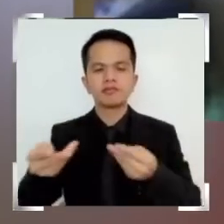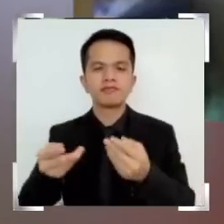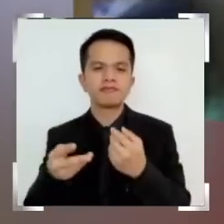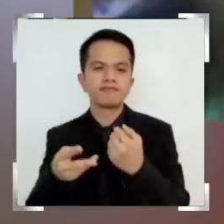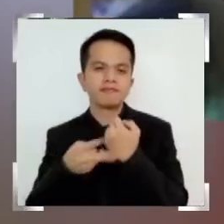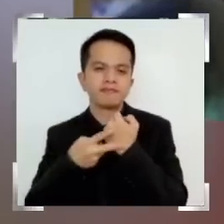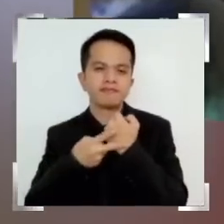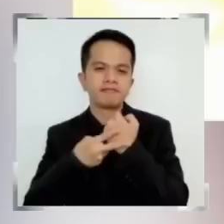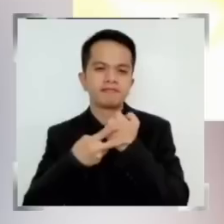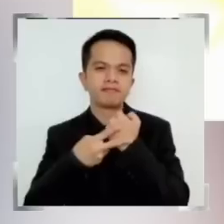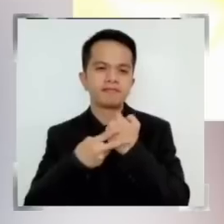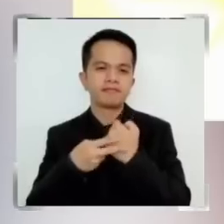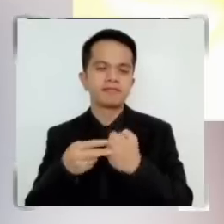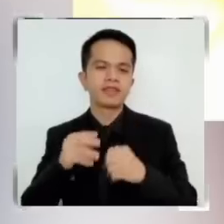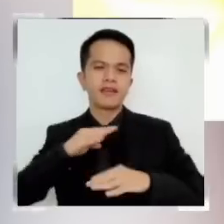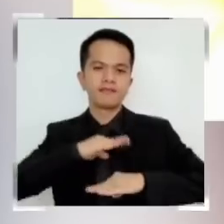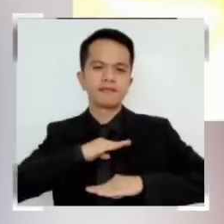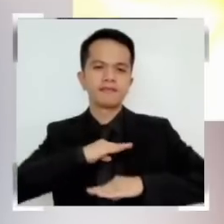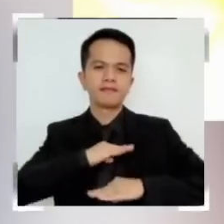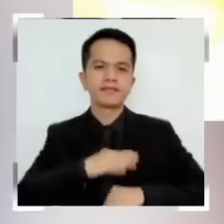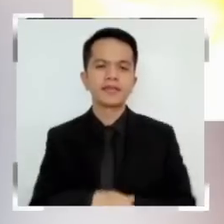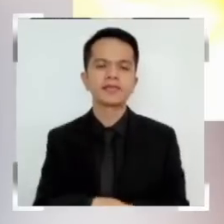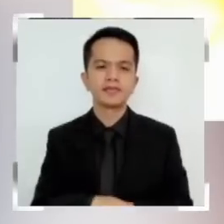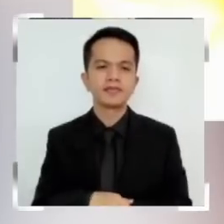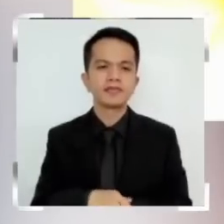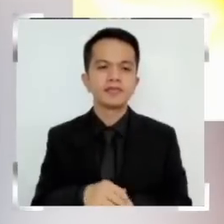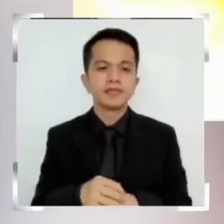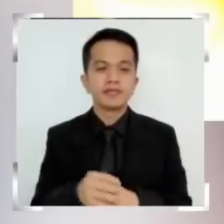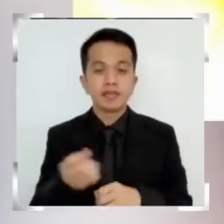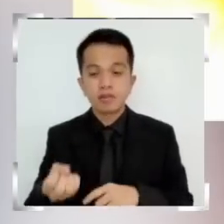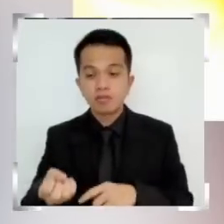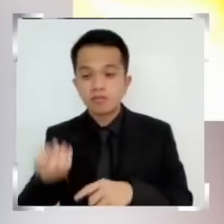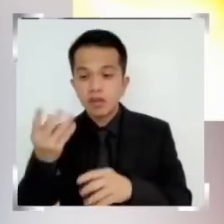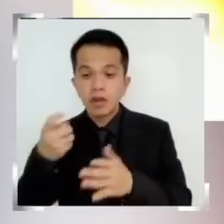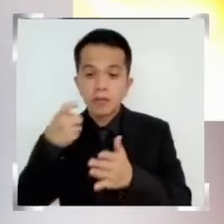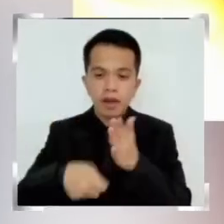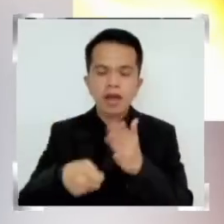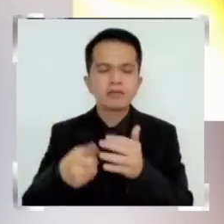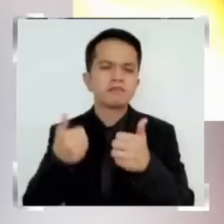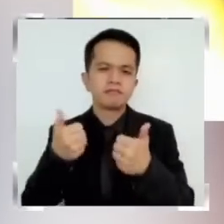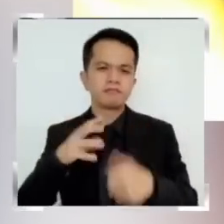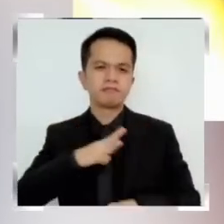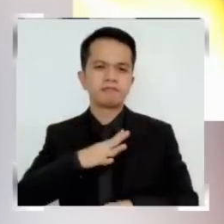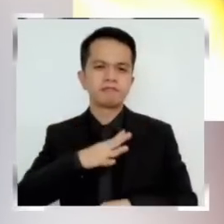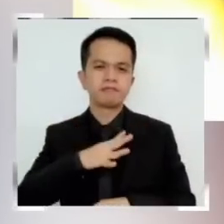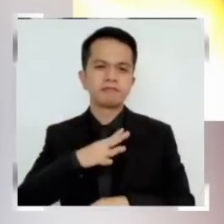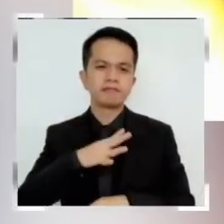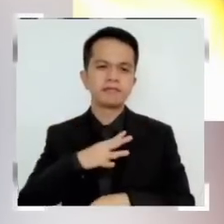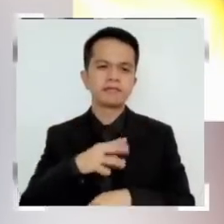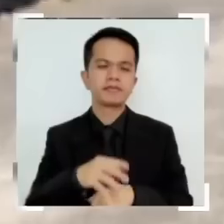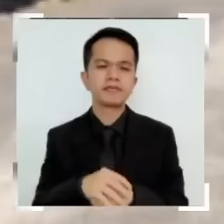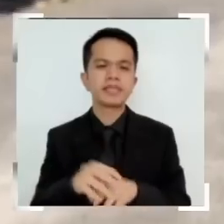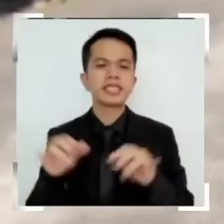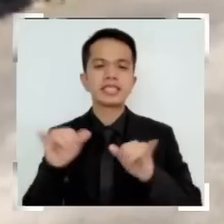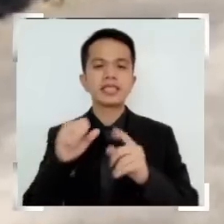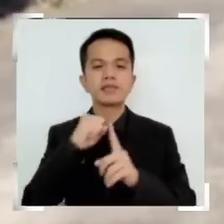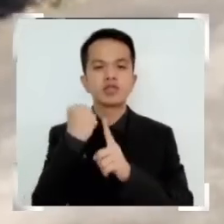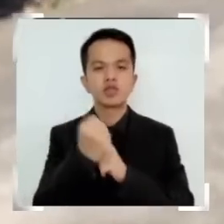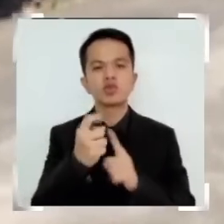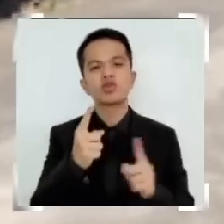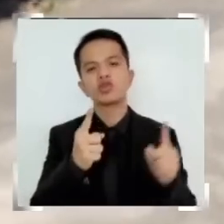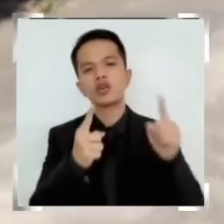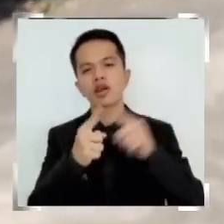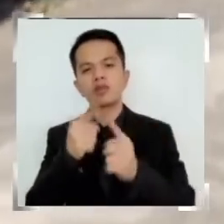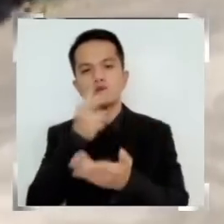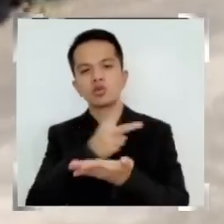yesterday afternoon. Tama naman yung presyo and that will be the same situation siguro in hanggang 2 weeks. Nakaprepare na rin yung